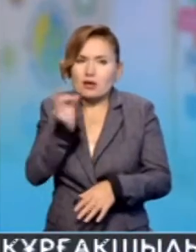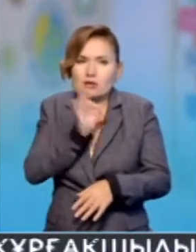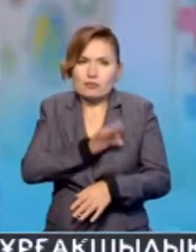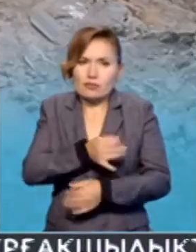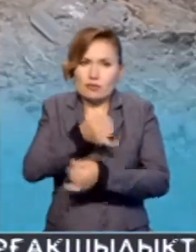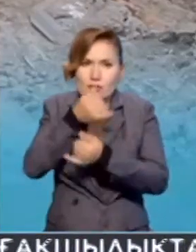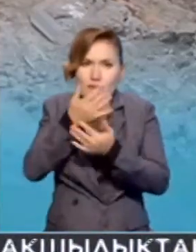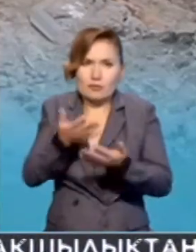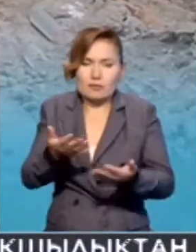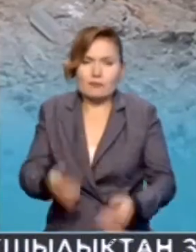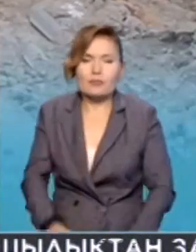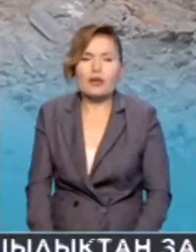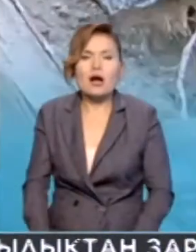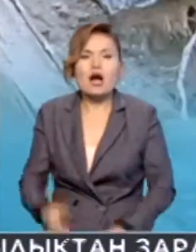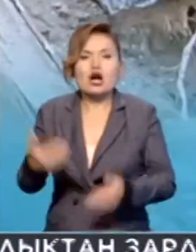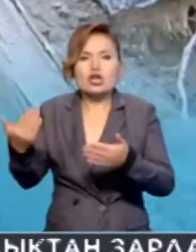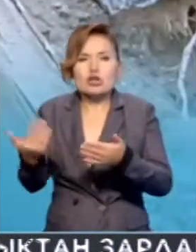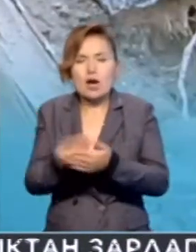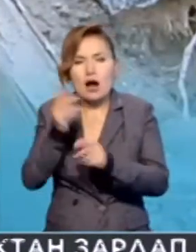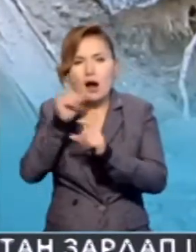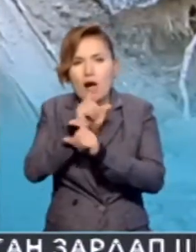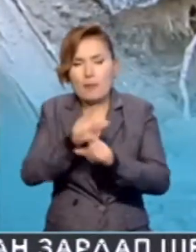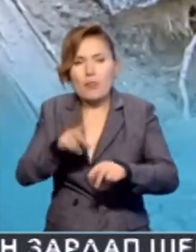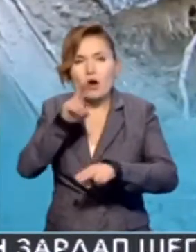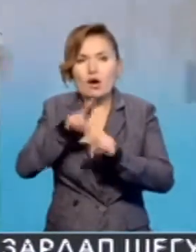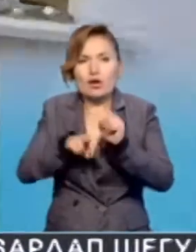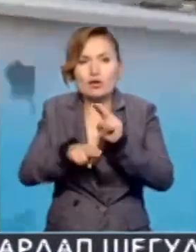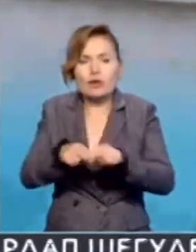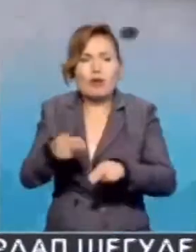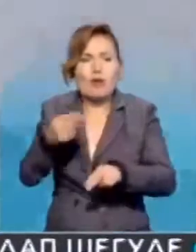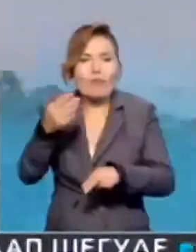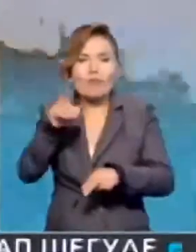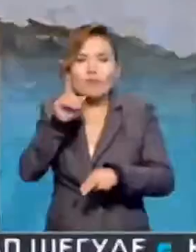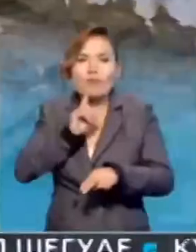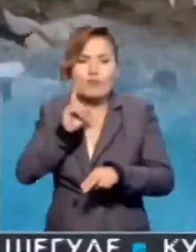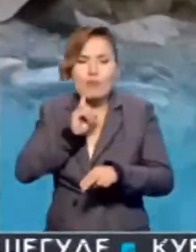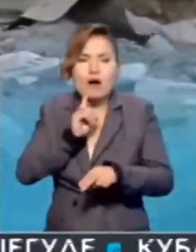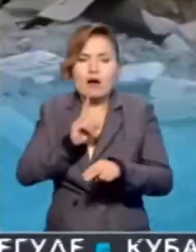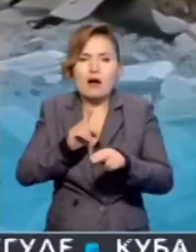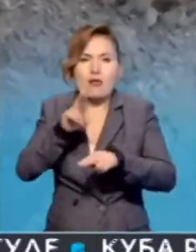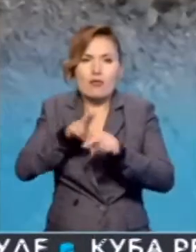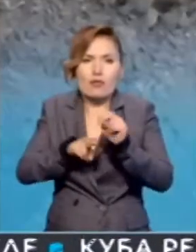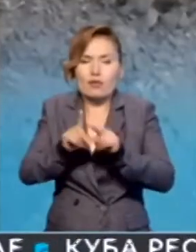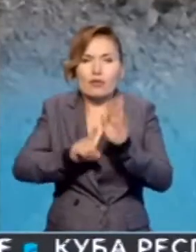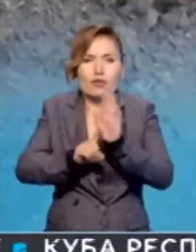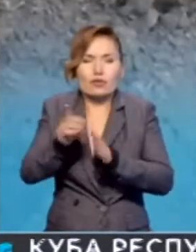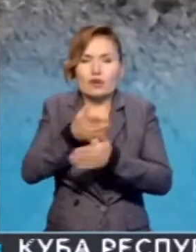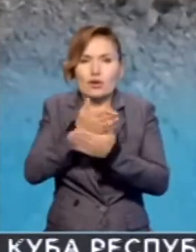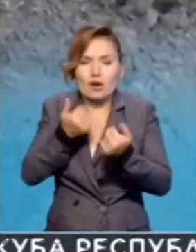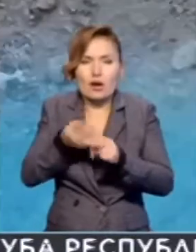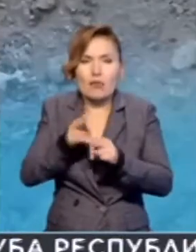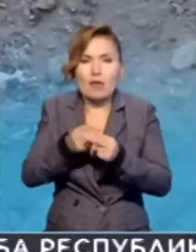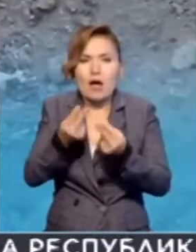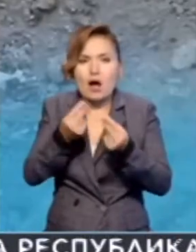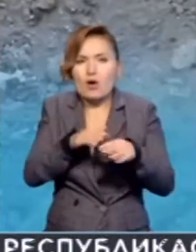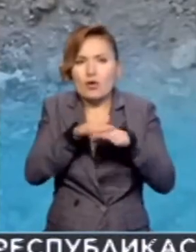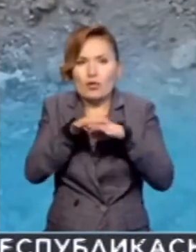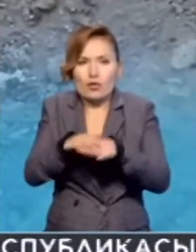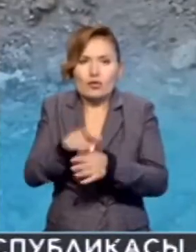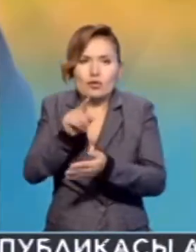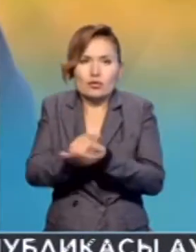жарамсыз күйде. Ал жаңа мектеп ғимаратының құрылысы әлі басталмаған. Жалпы ауылға қаражат Қазақстан халқына қорынан бөлінуі